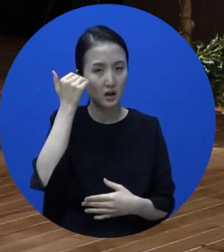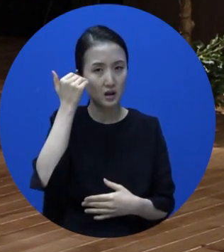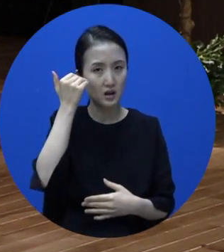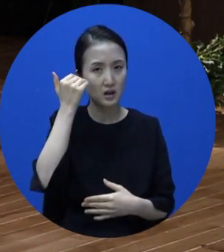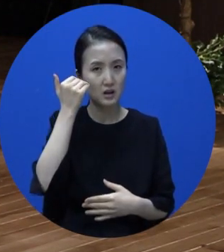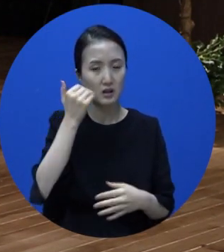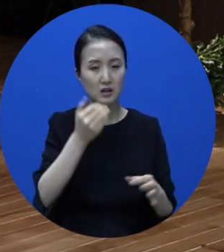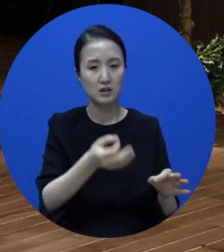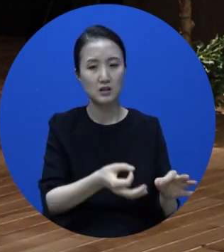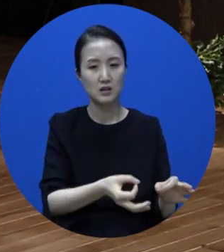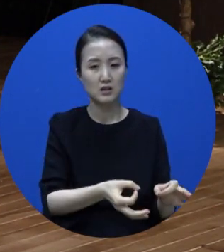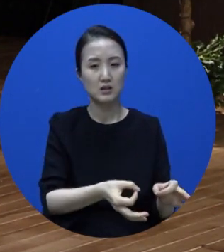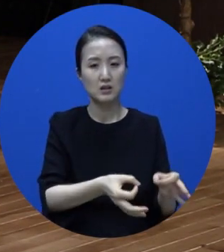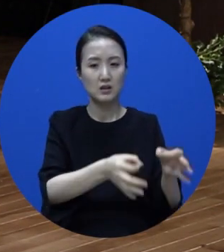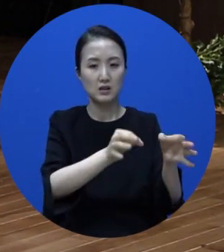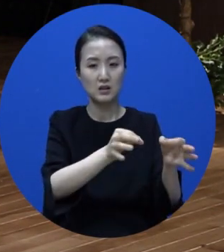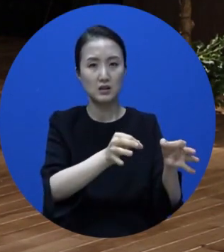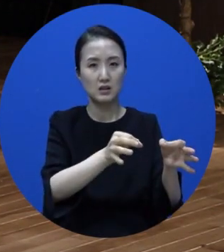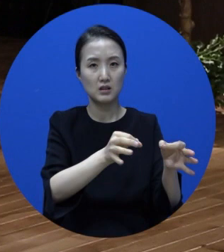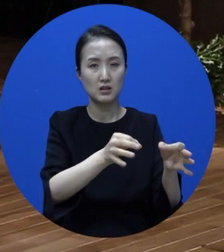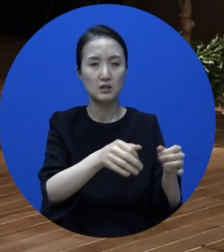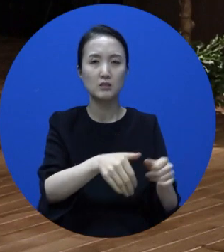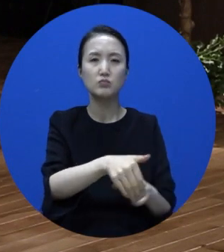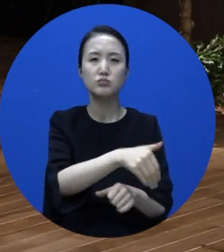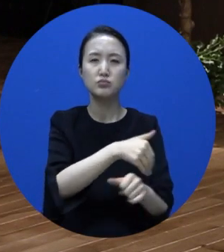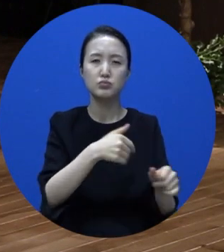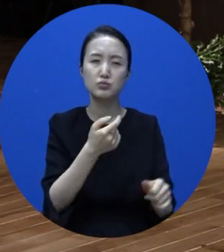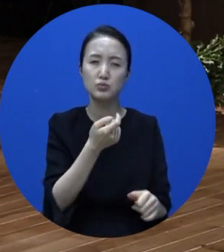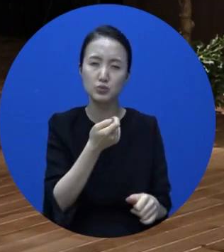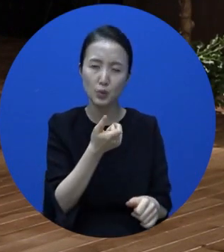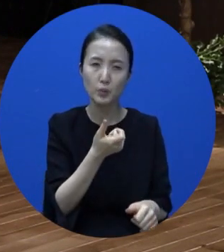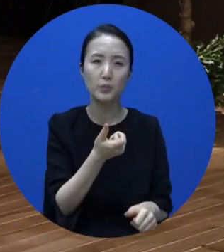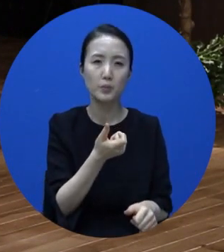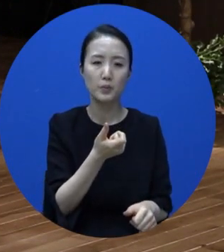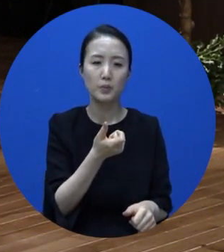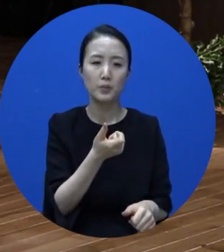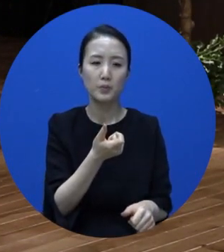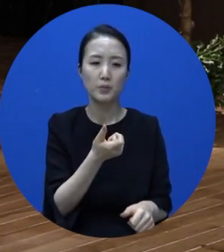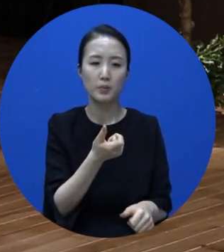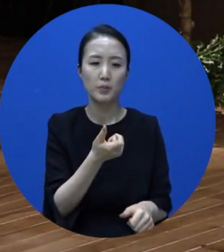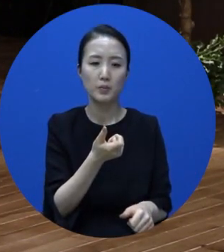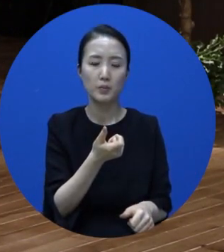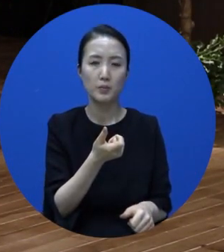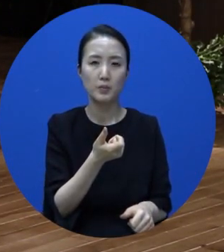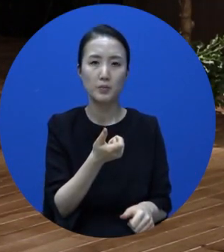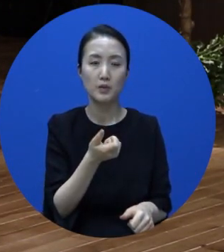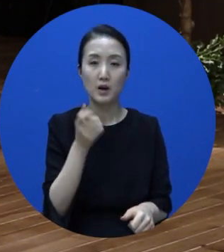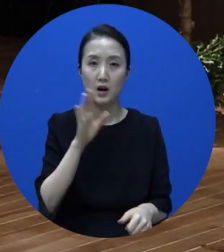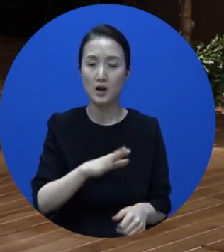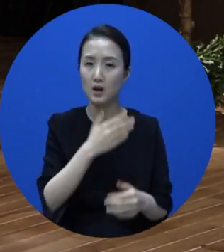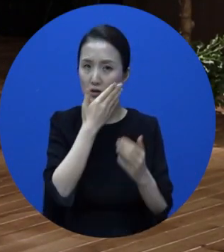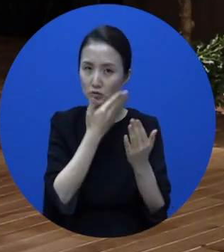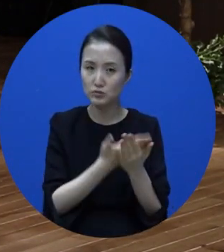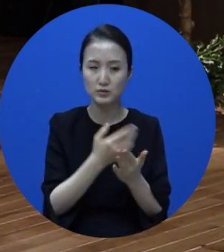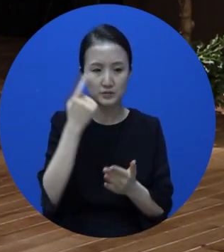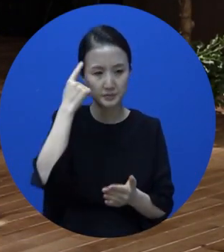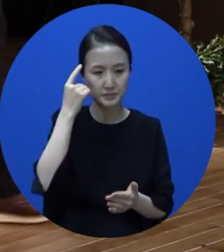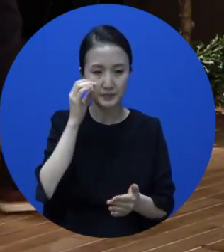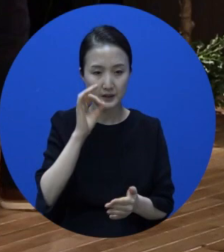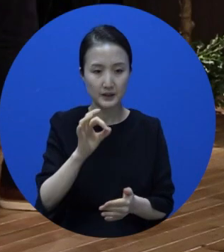인상할 수 있는 여건이 마련된 것이다 라고 보면 되요 그나마 그런데 중요한 것은 뭐냐면